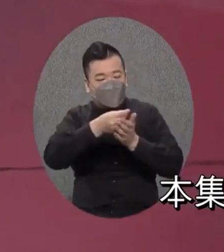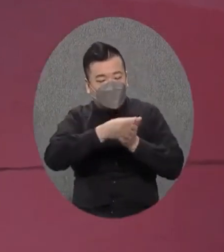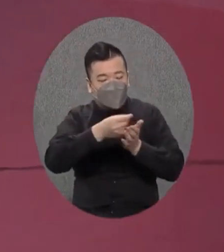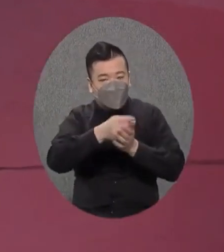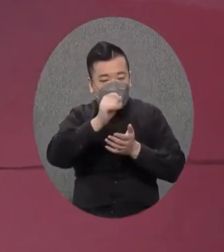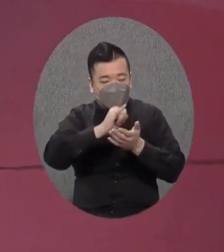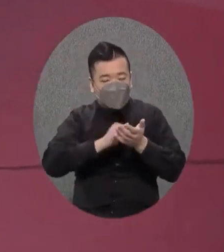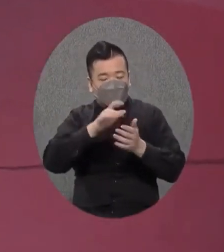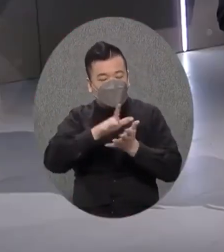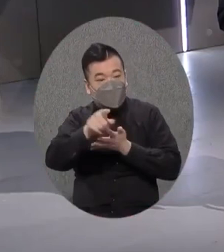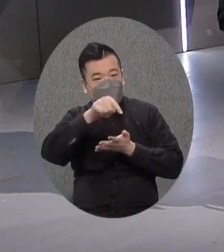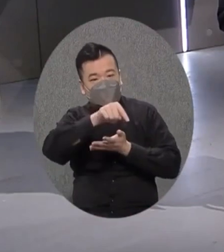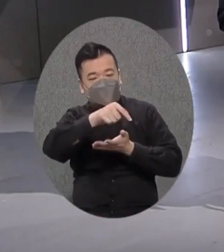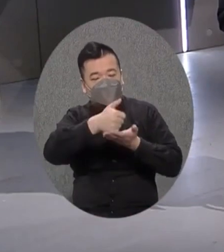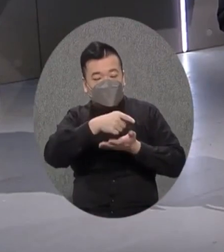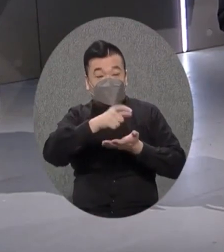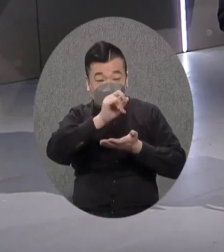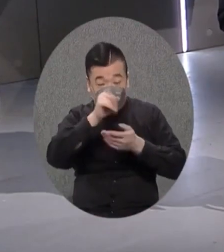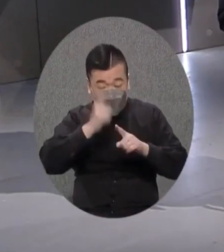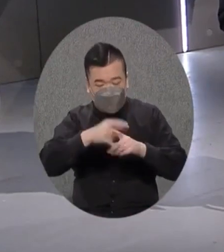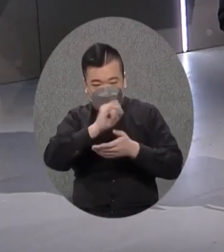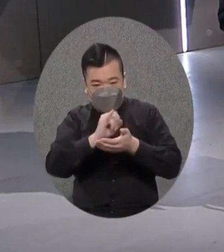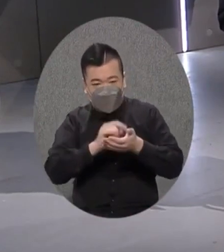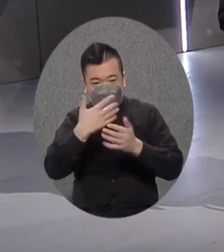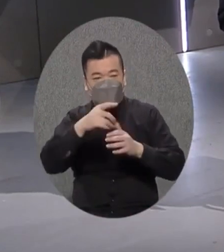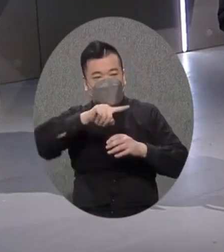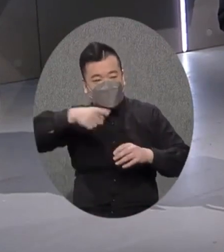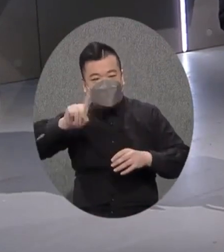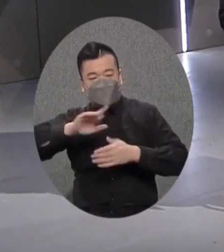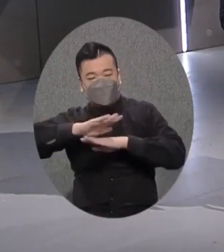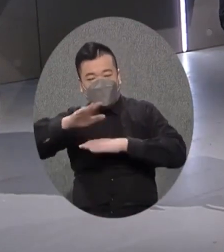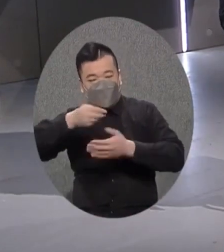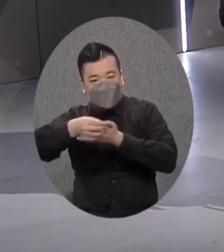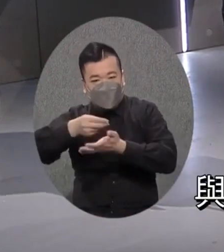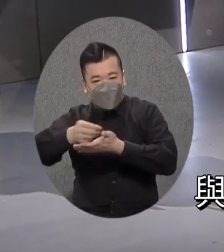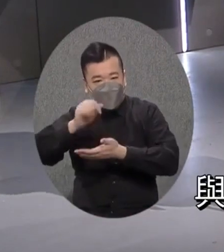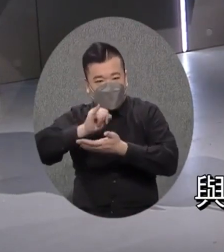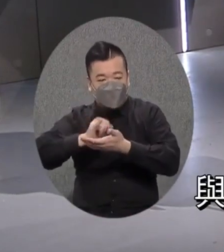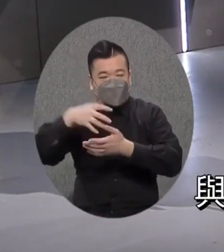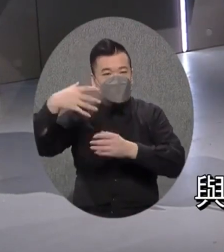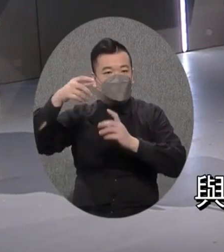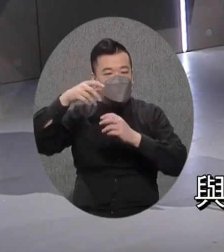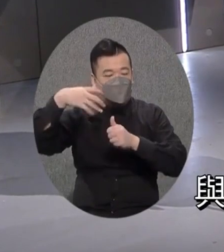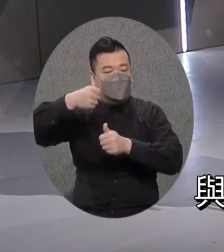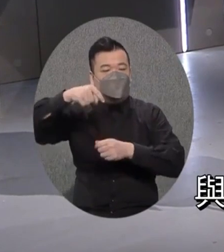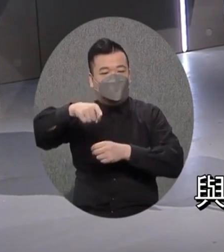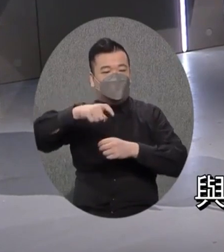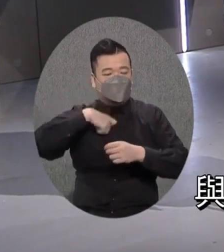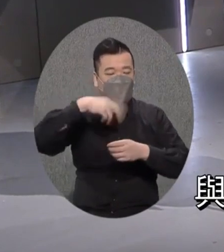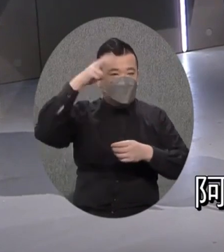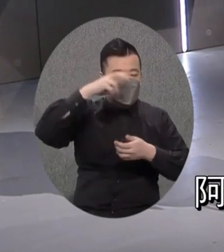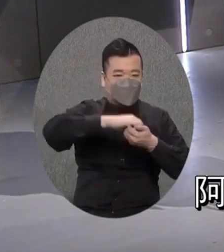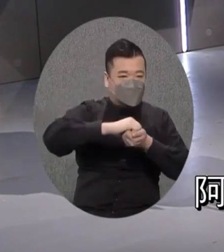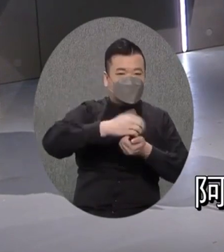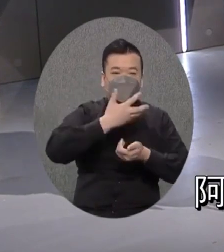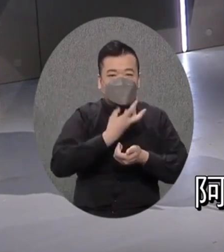来。阿翁除了是艺术家之外，还是香港版画工作室的项目总监，跟很多有资历和年轻的艺术家合作。其